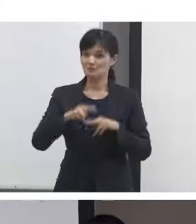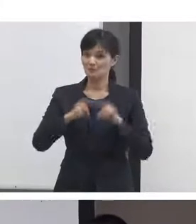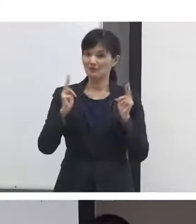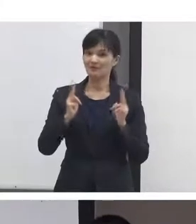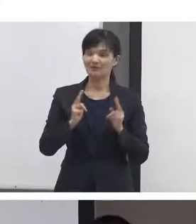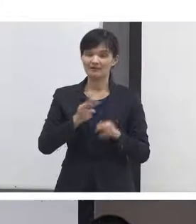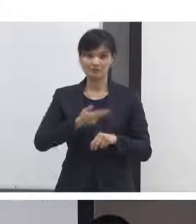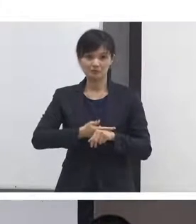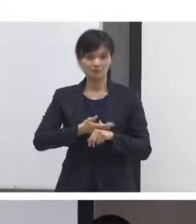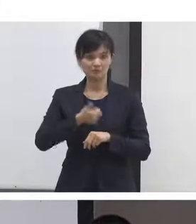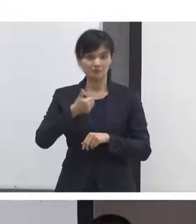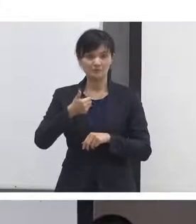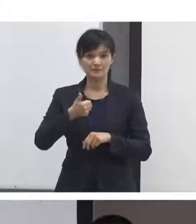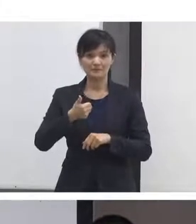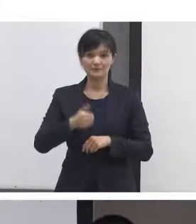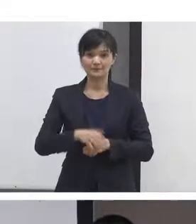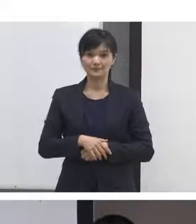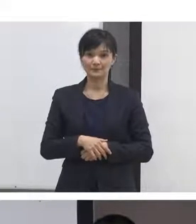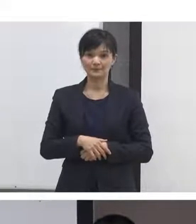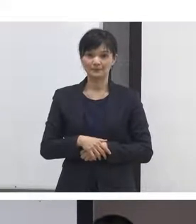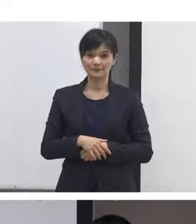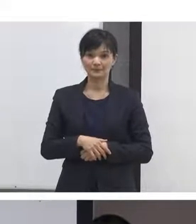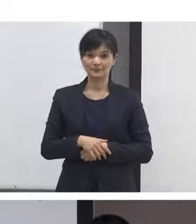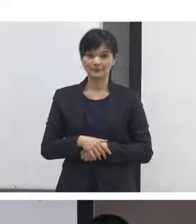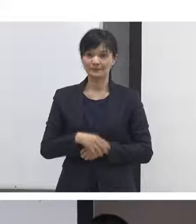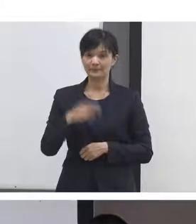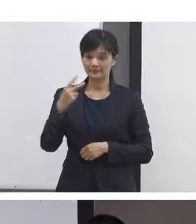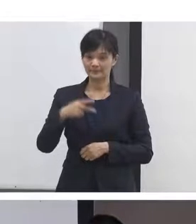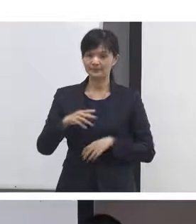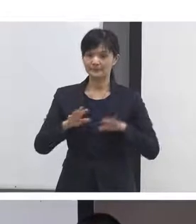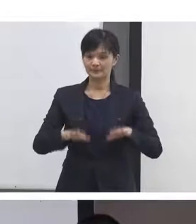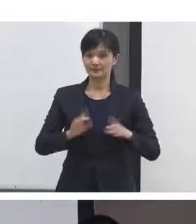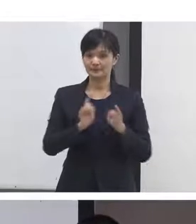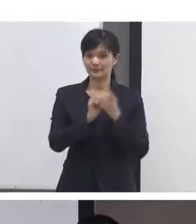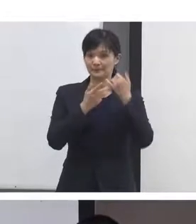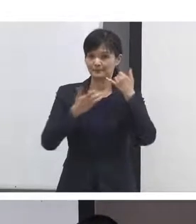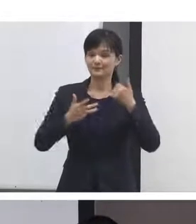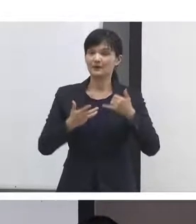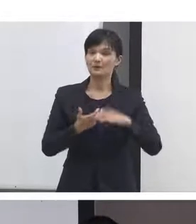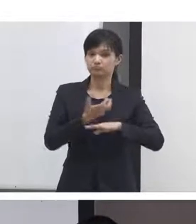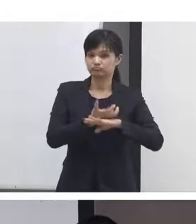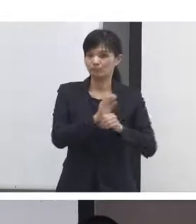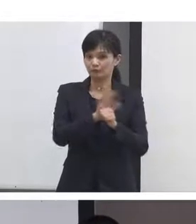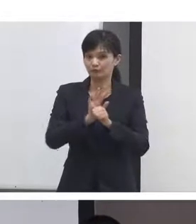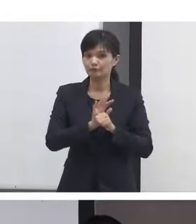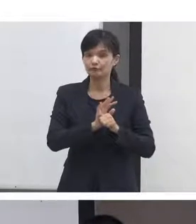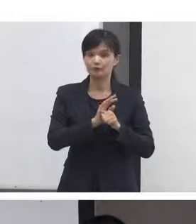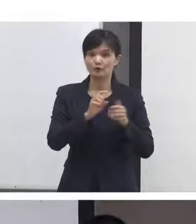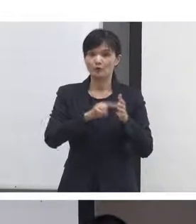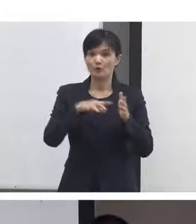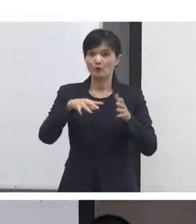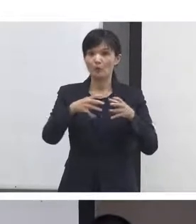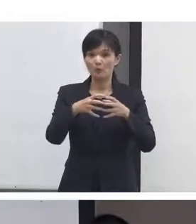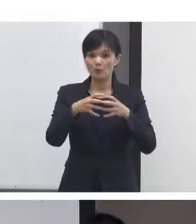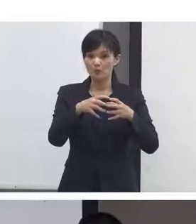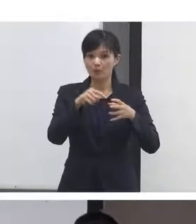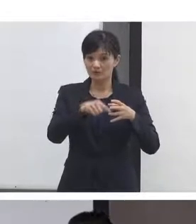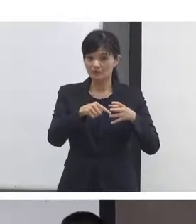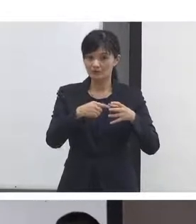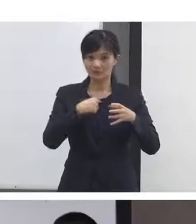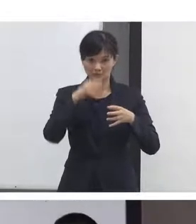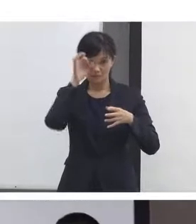样子。那这个是我们今年这个透过面海松这个网络的连结看到了Call for